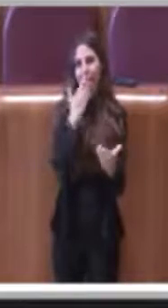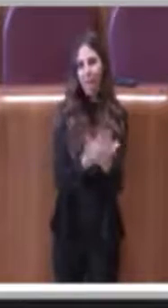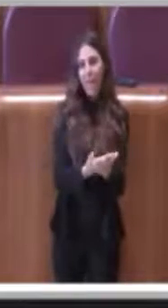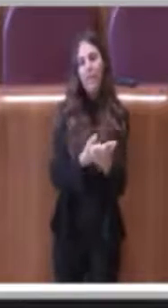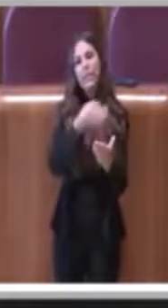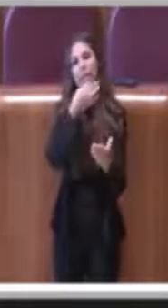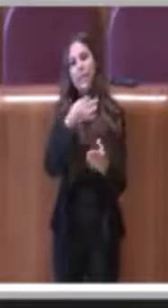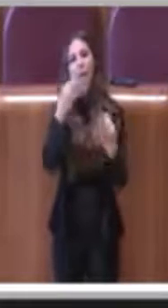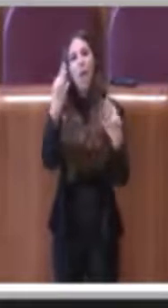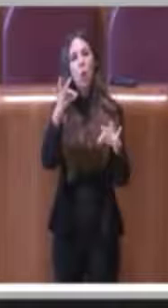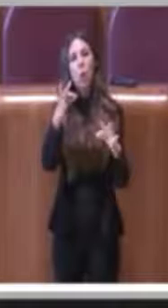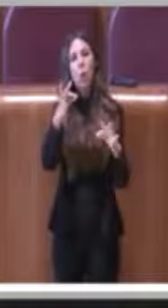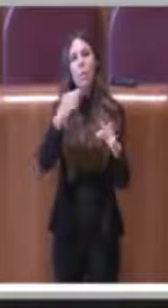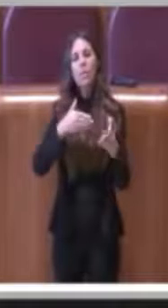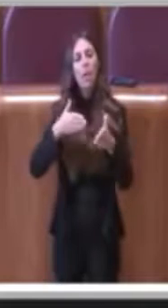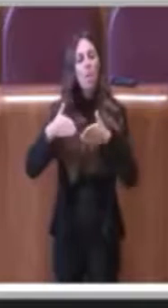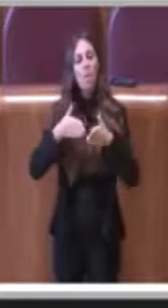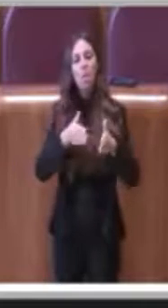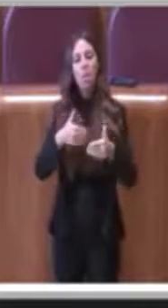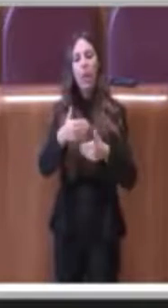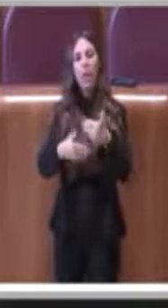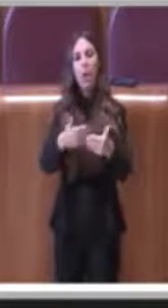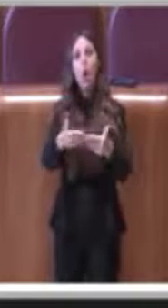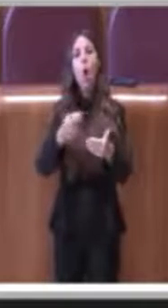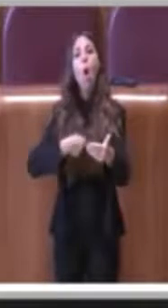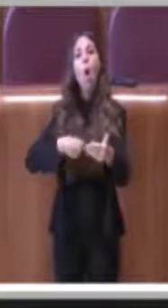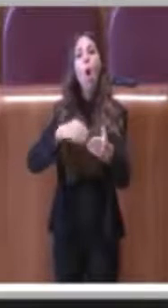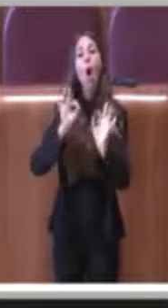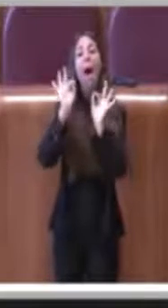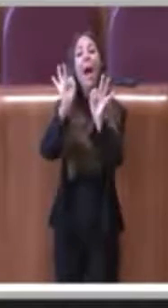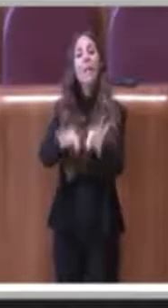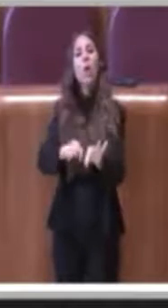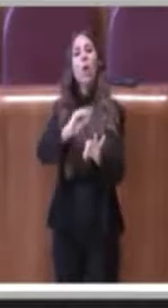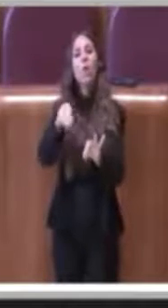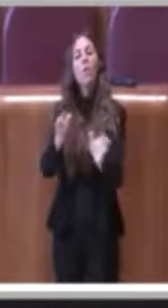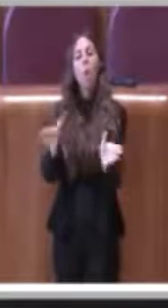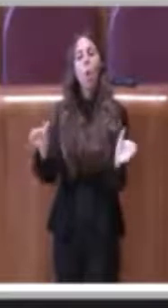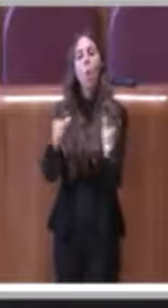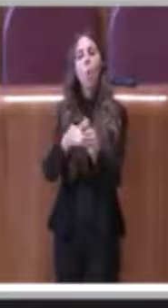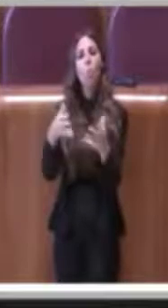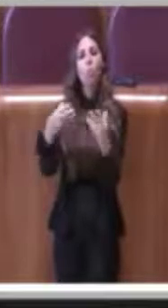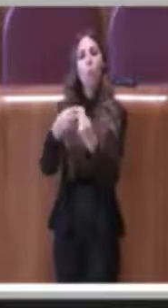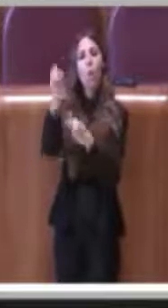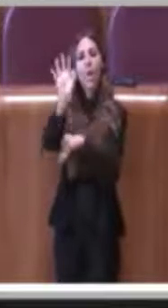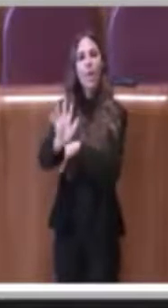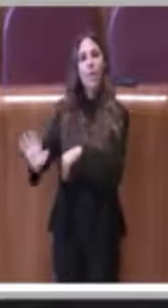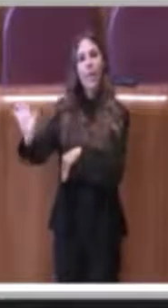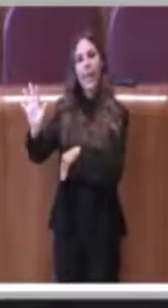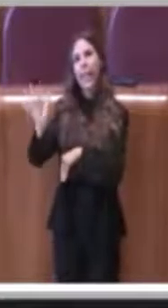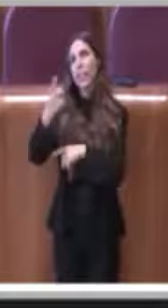potrà seguire il suo iter, che si concluderà addirittura in Comunità Europea, quindi la forzatura c'è